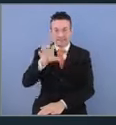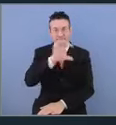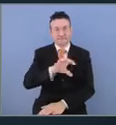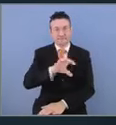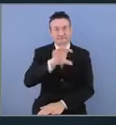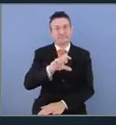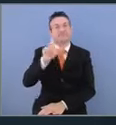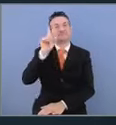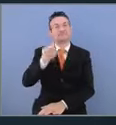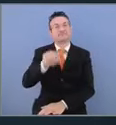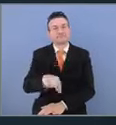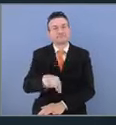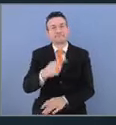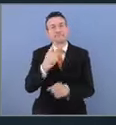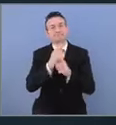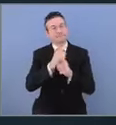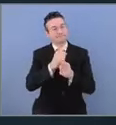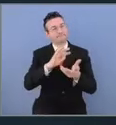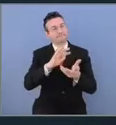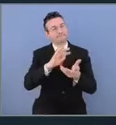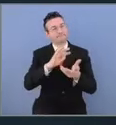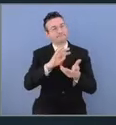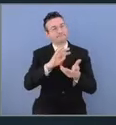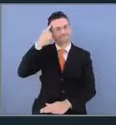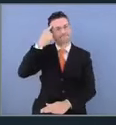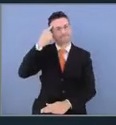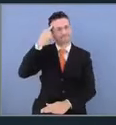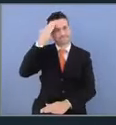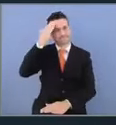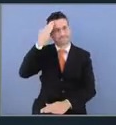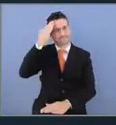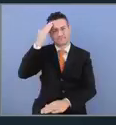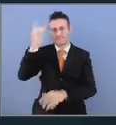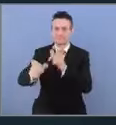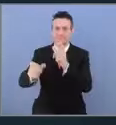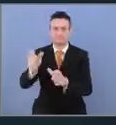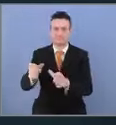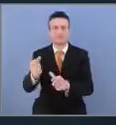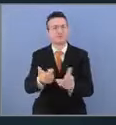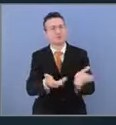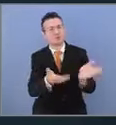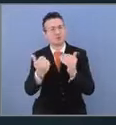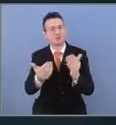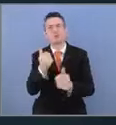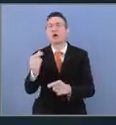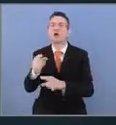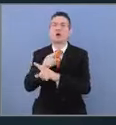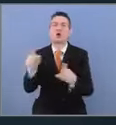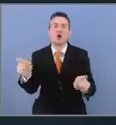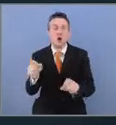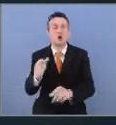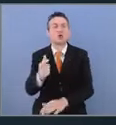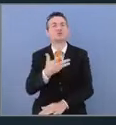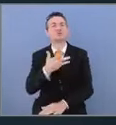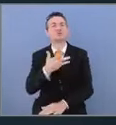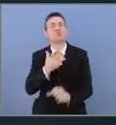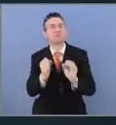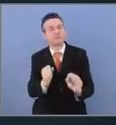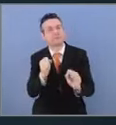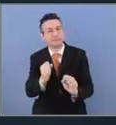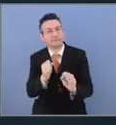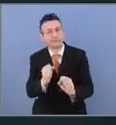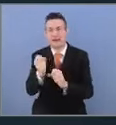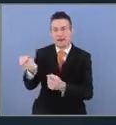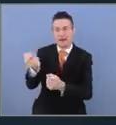quella forma mentis nei consumatori, che devo dire sono coloro che hanno poi, detengono la possibilità di indirizzarci tutti verso